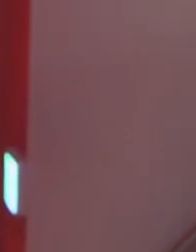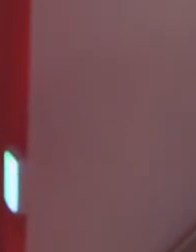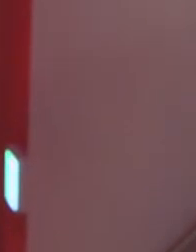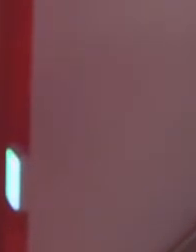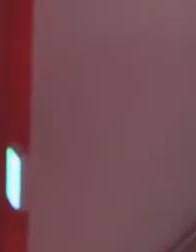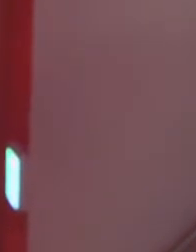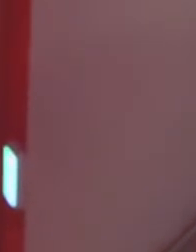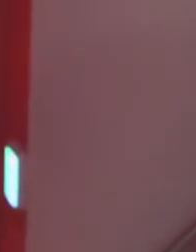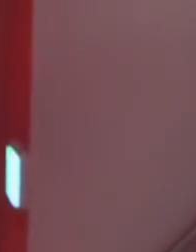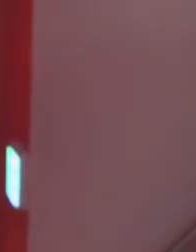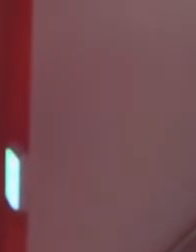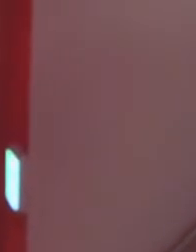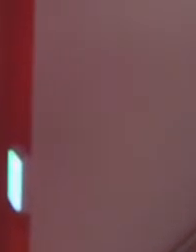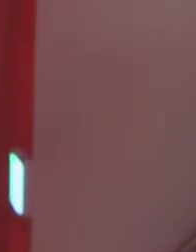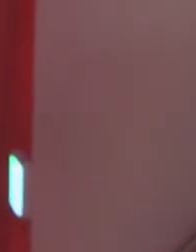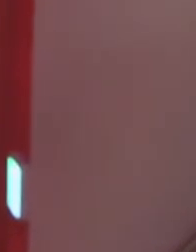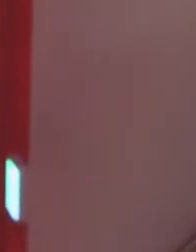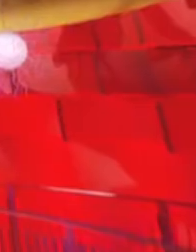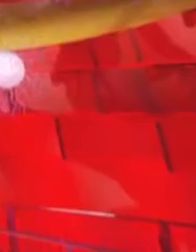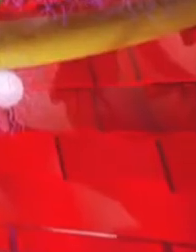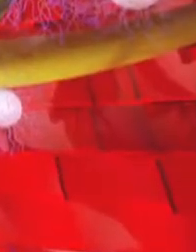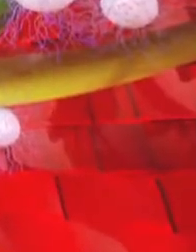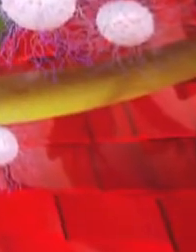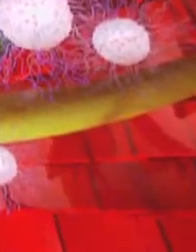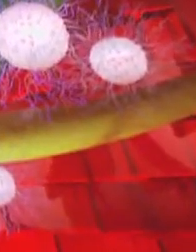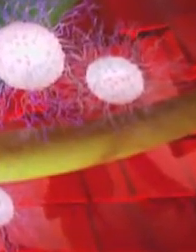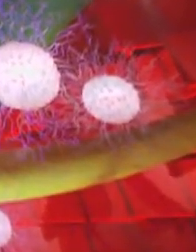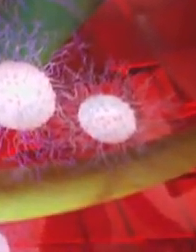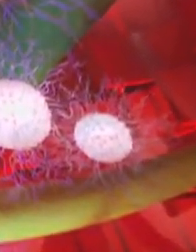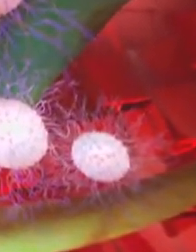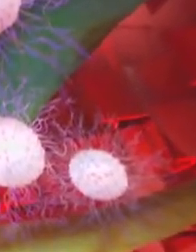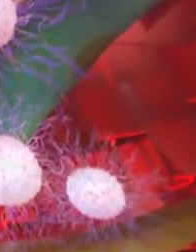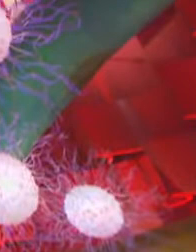には何があるでしょうか？ なんだと？